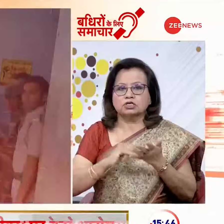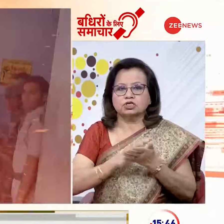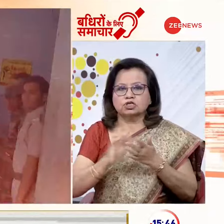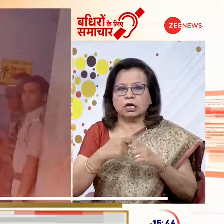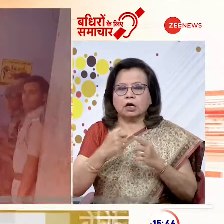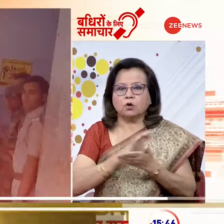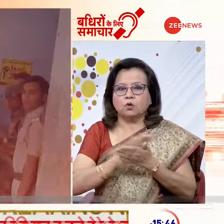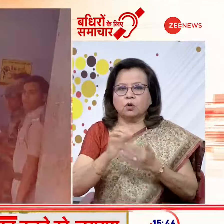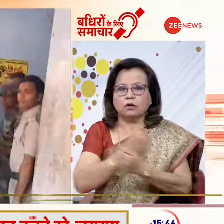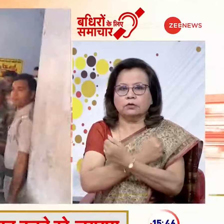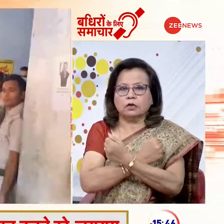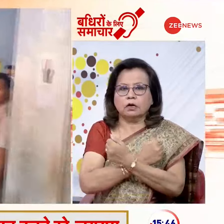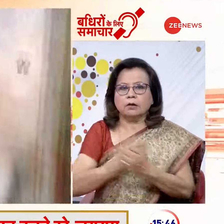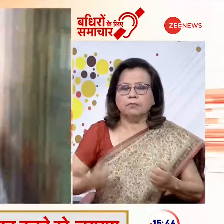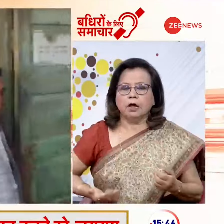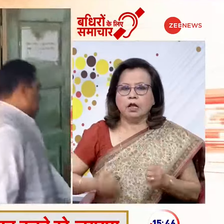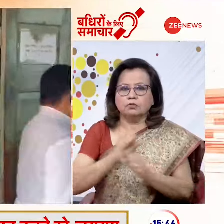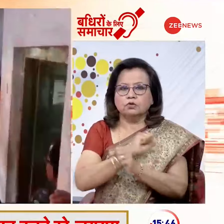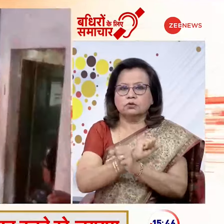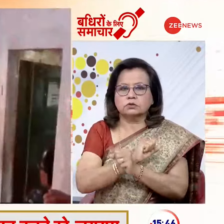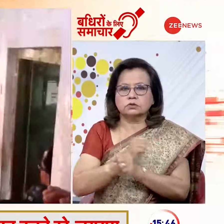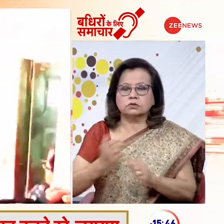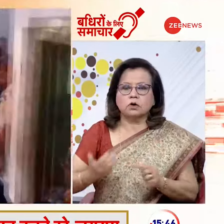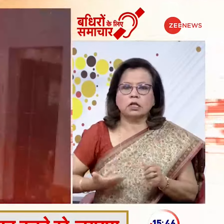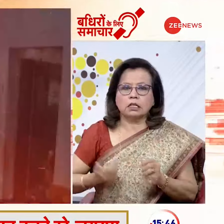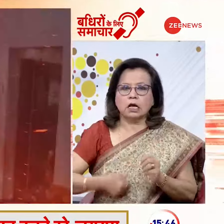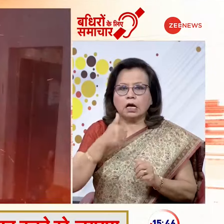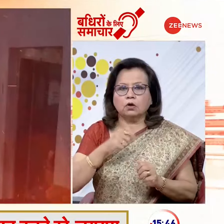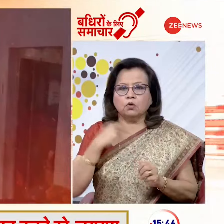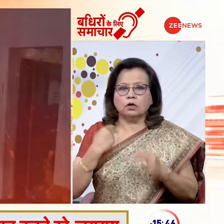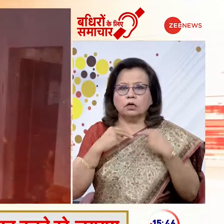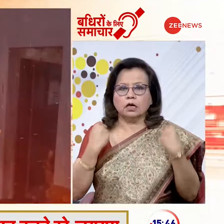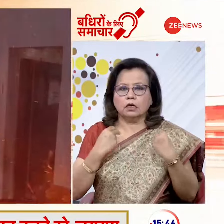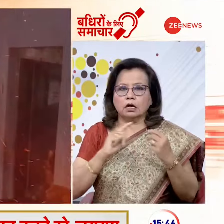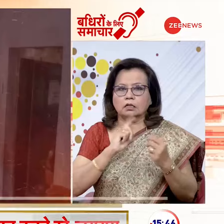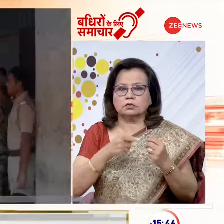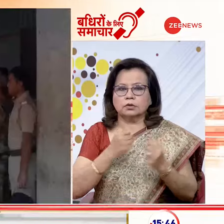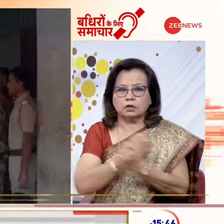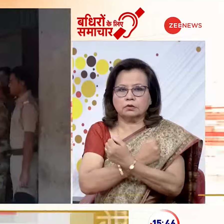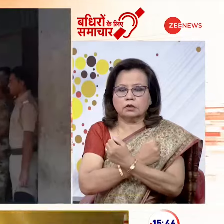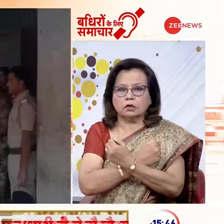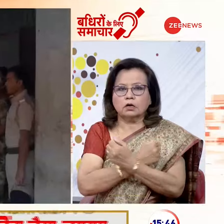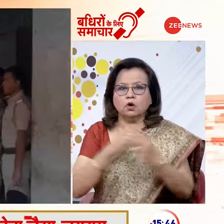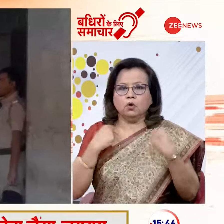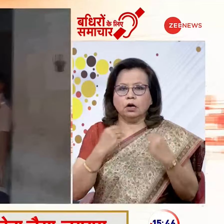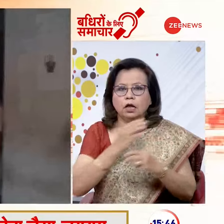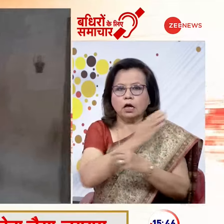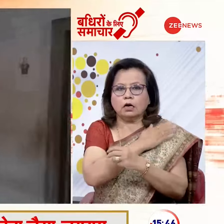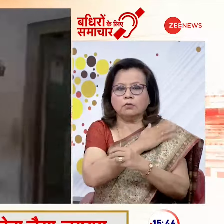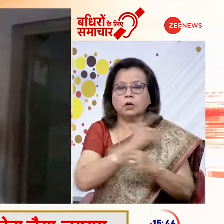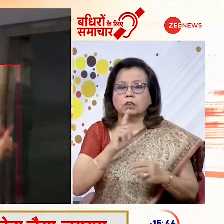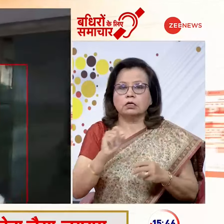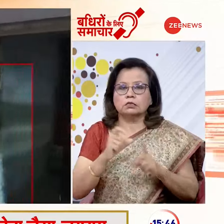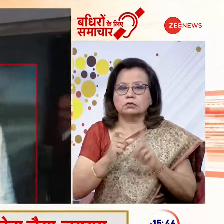कर लिया किया बंगाल पुलिस ने कोलकाता हाई कोट के आदेश पर गिरफतारी की है कोट ने आरूपी को दस